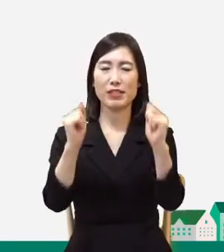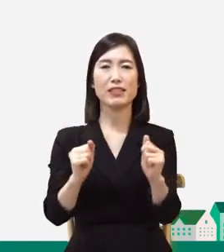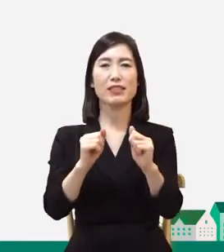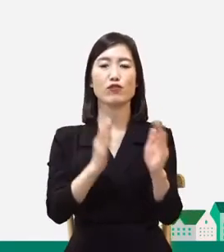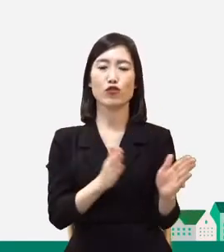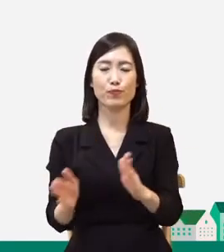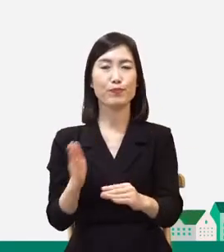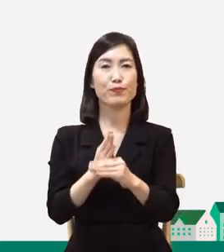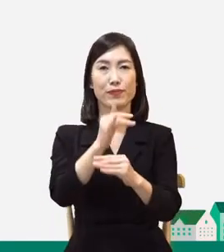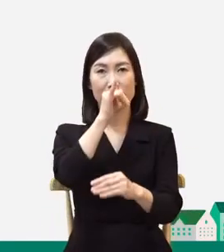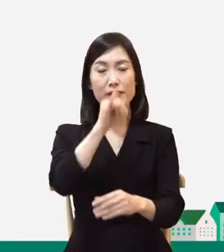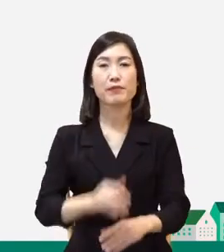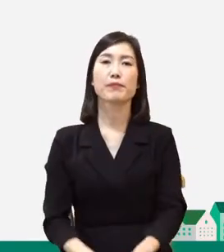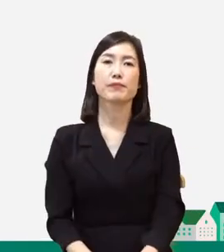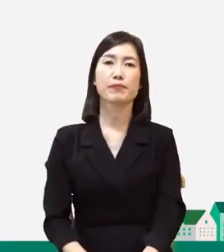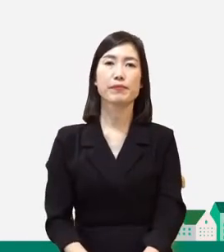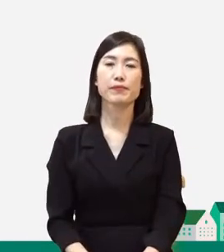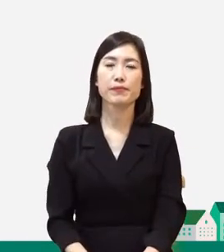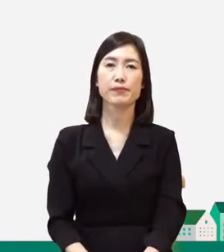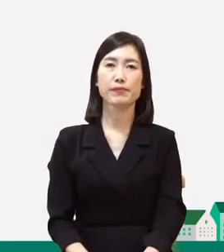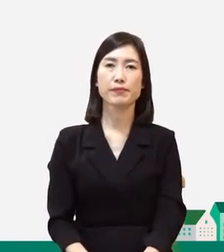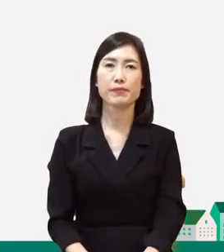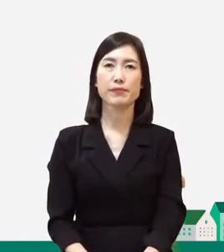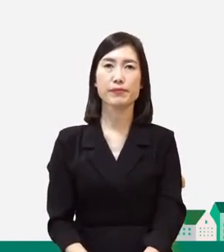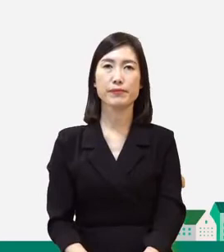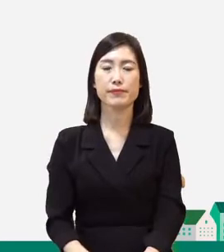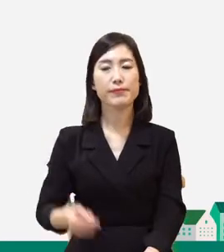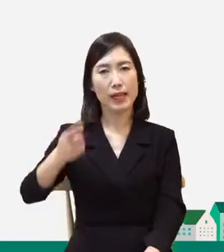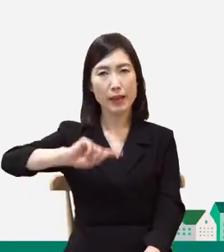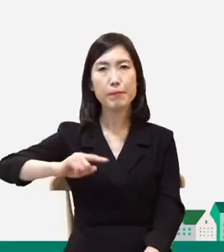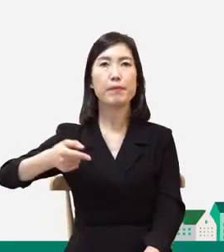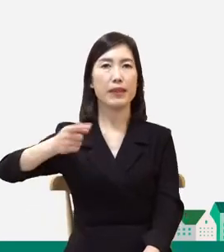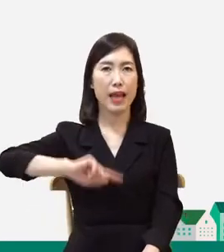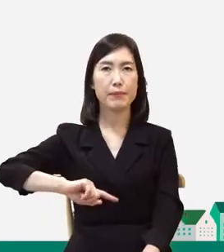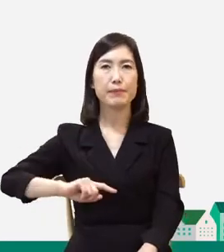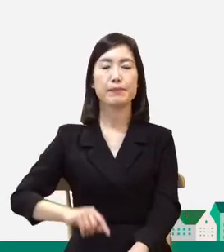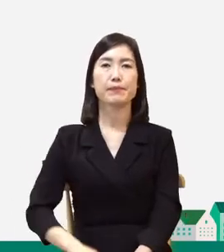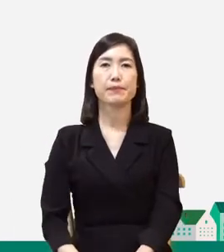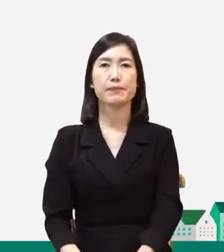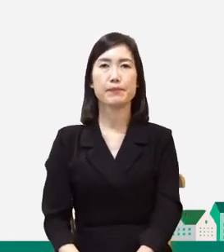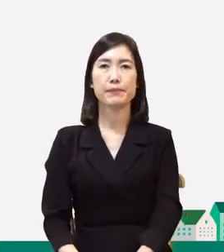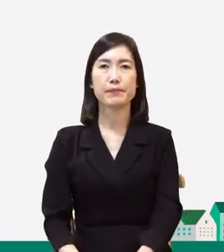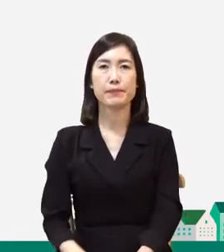있습니다. 다음 페이지, 그 다음 페이지로 넘겨주세요.